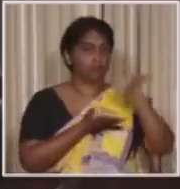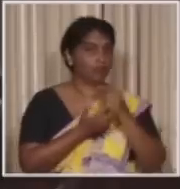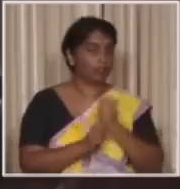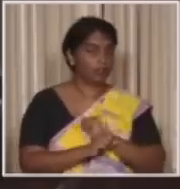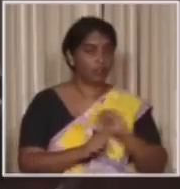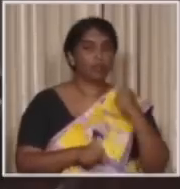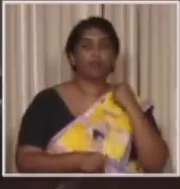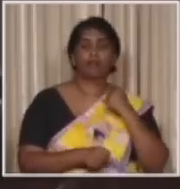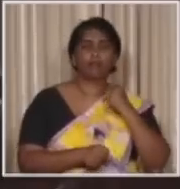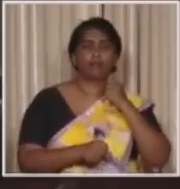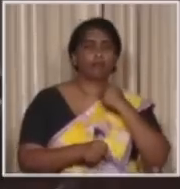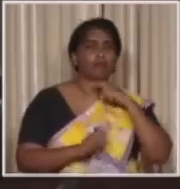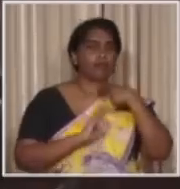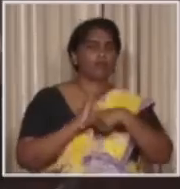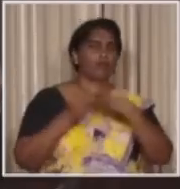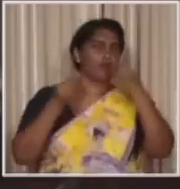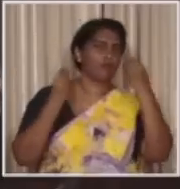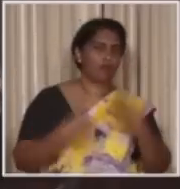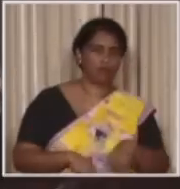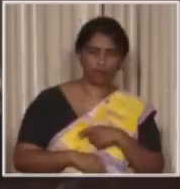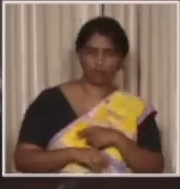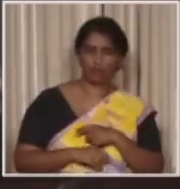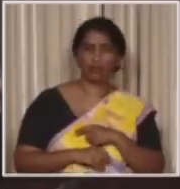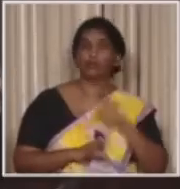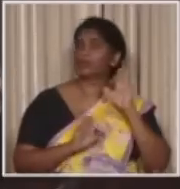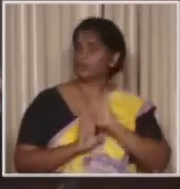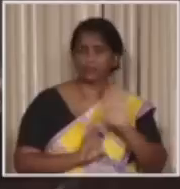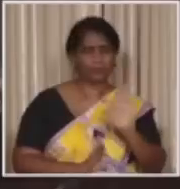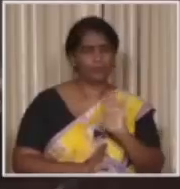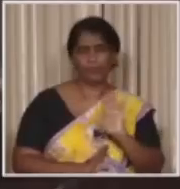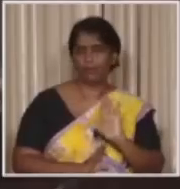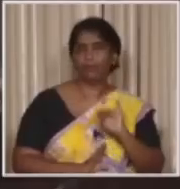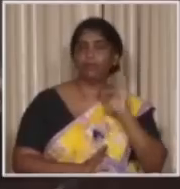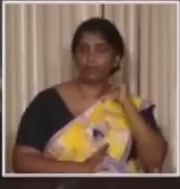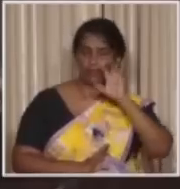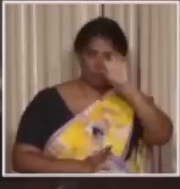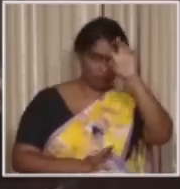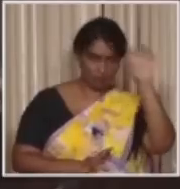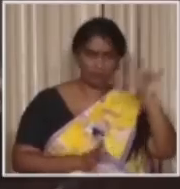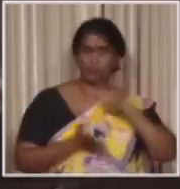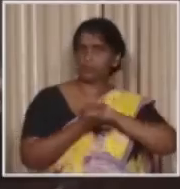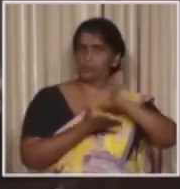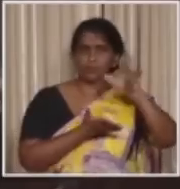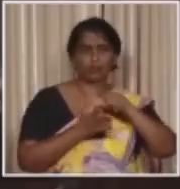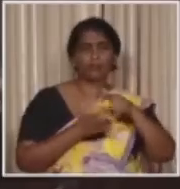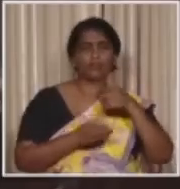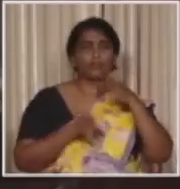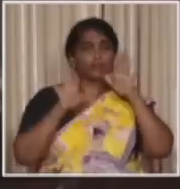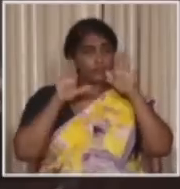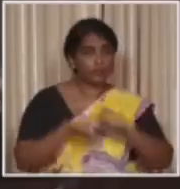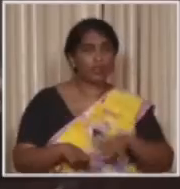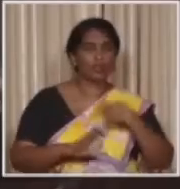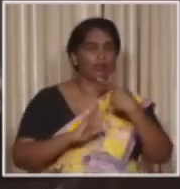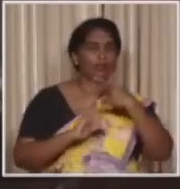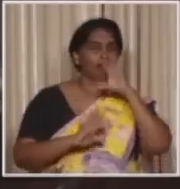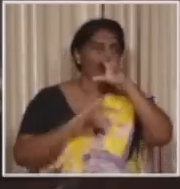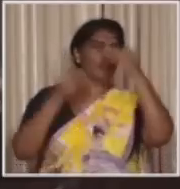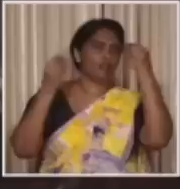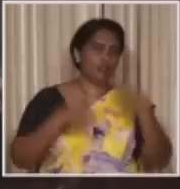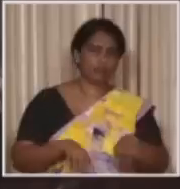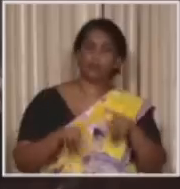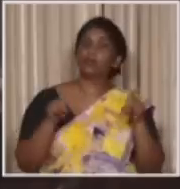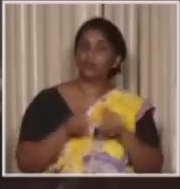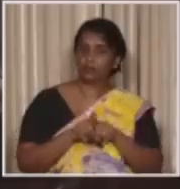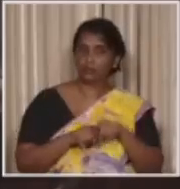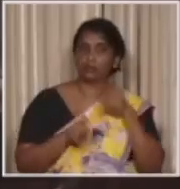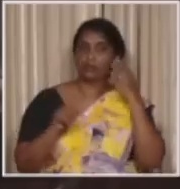නැත්නම් ඒ රට වැටිලා කියලා. එහෙම නෙමෙයි, සමහර රටවල් වලට ගුවන් සේවා තිබුණාම තමයි රට වැටිලා තියෙන්නේ. ඒ නිසා